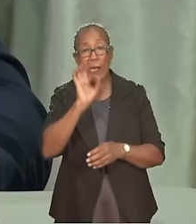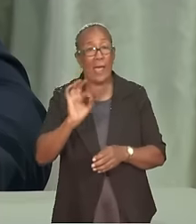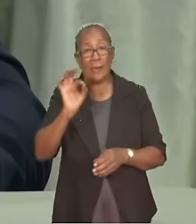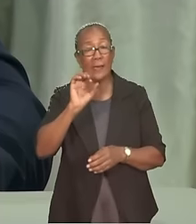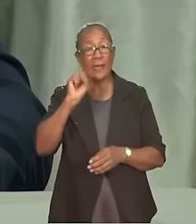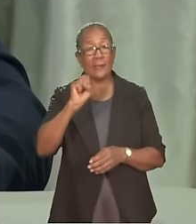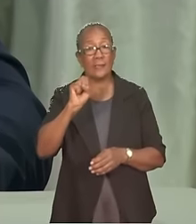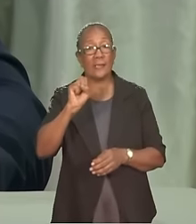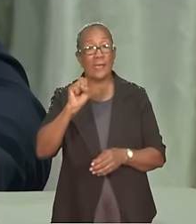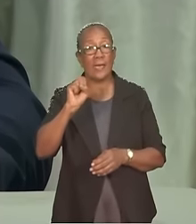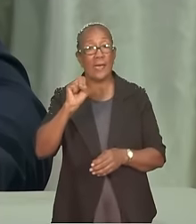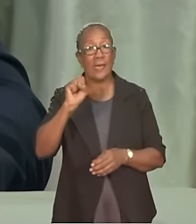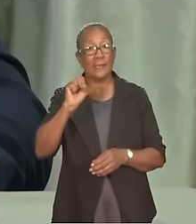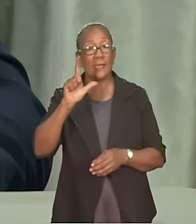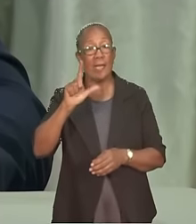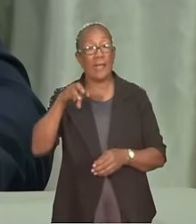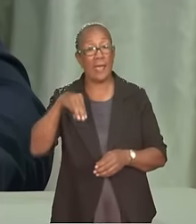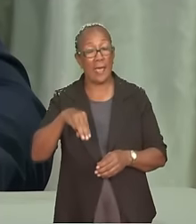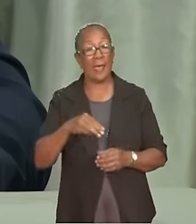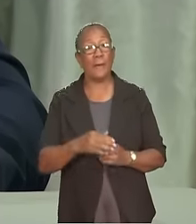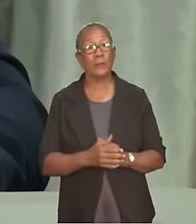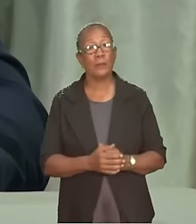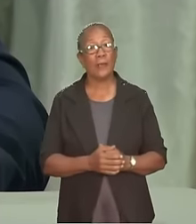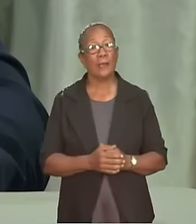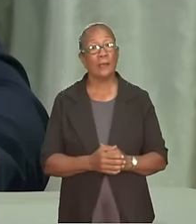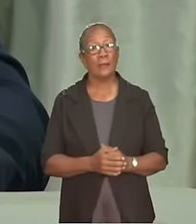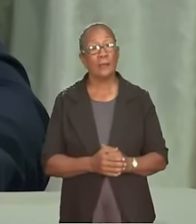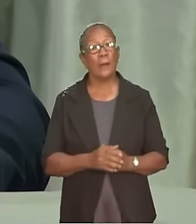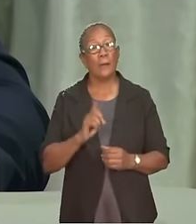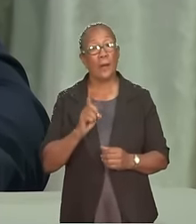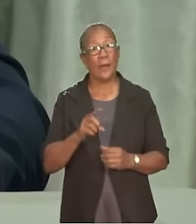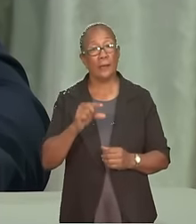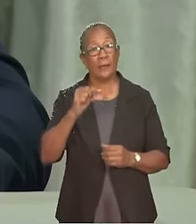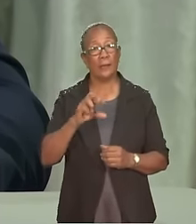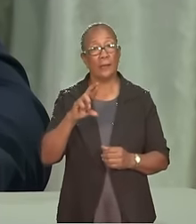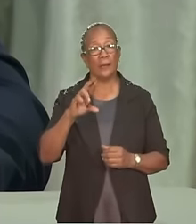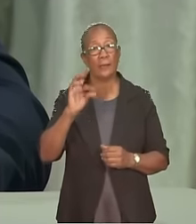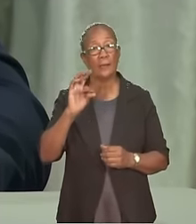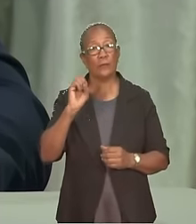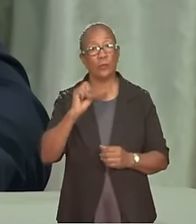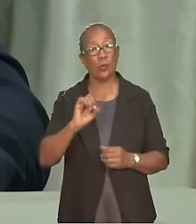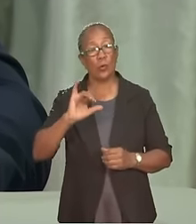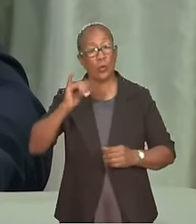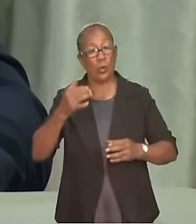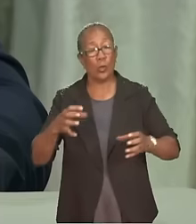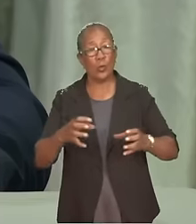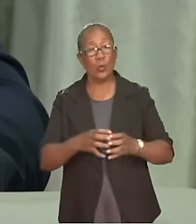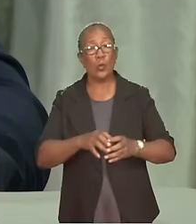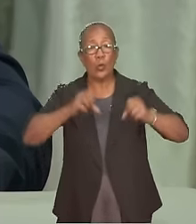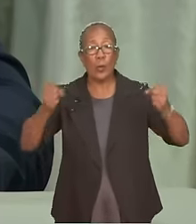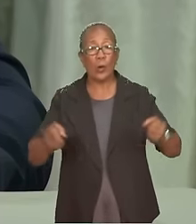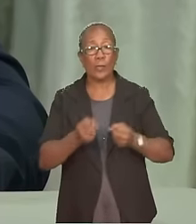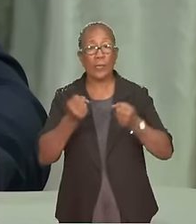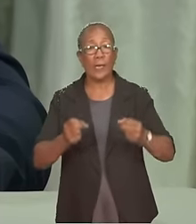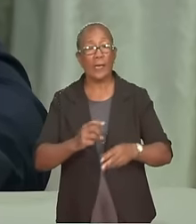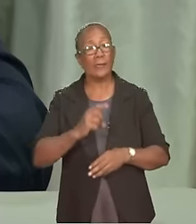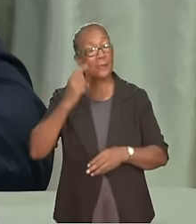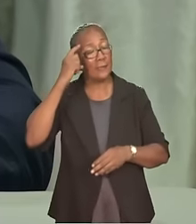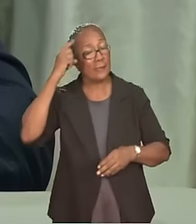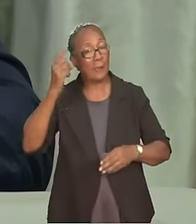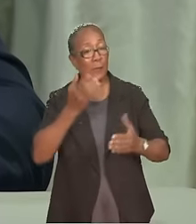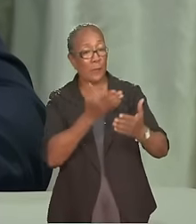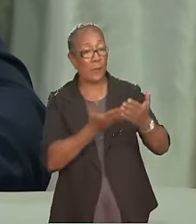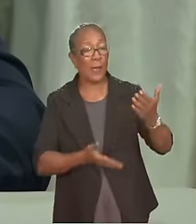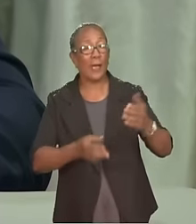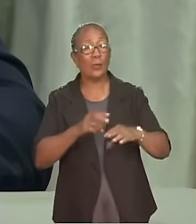van ongeveer 6 miljoen. Dus van ook Grasalco hebben we een hervormingsplan nodig, een reorganisatieplan nodig, een herstructureringsplan